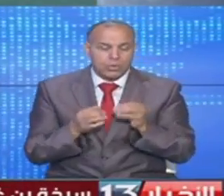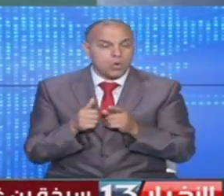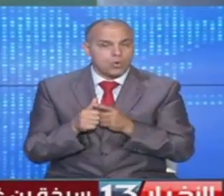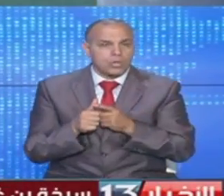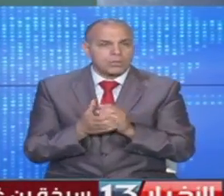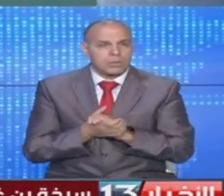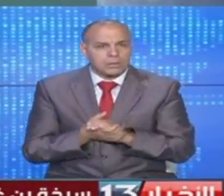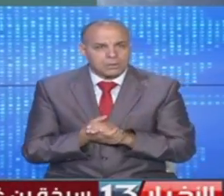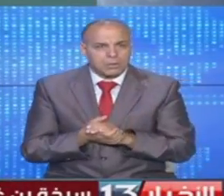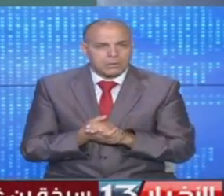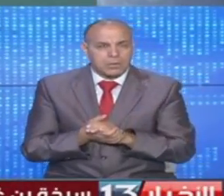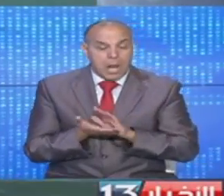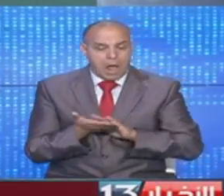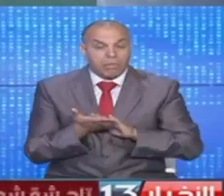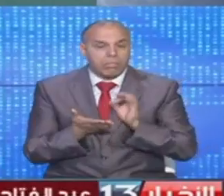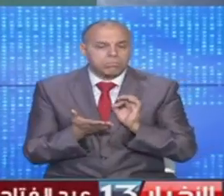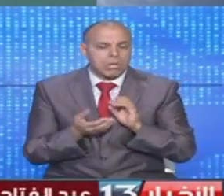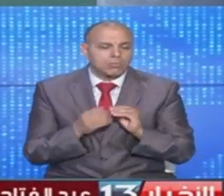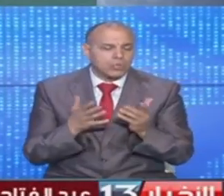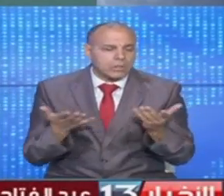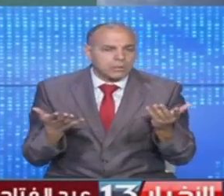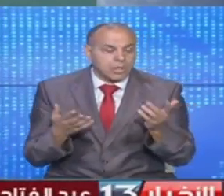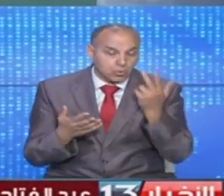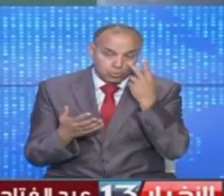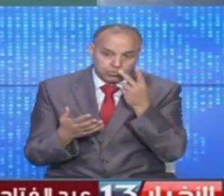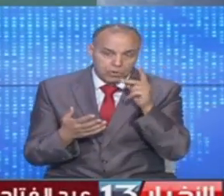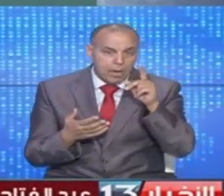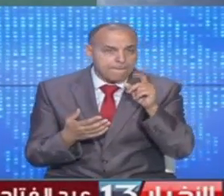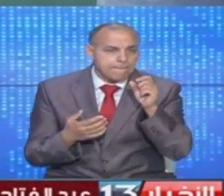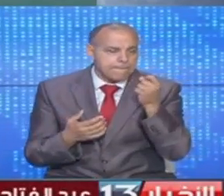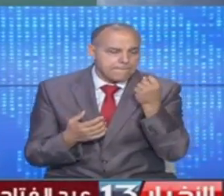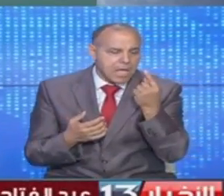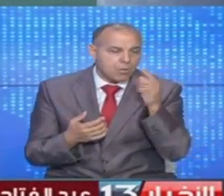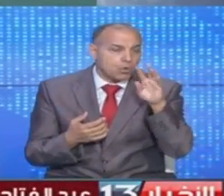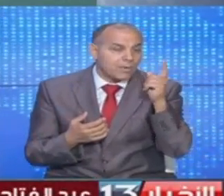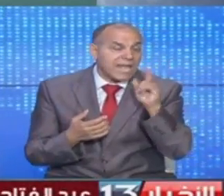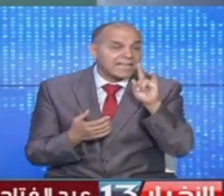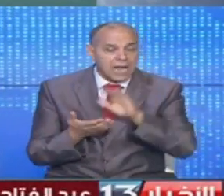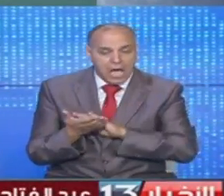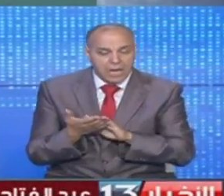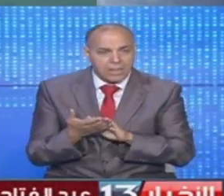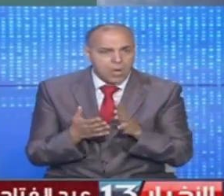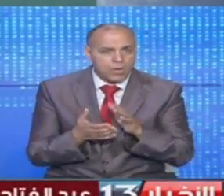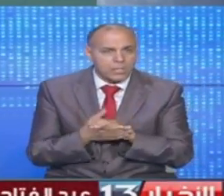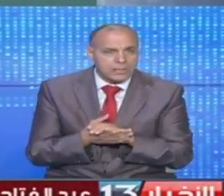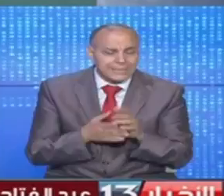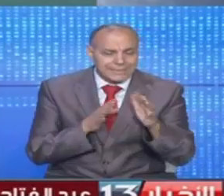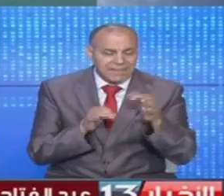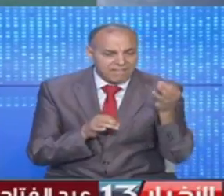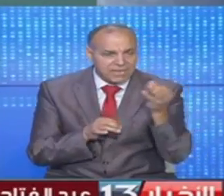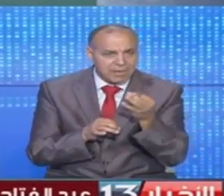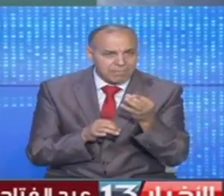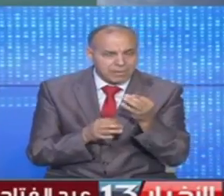الأولية هي أشكال العقاري. احنا كما تشوفوا 142 هكتار هذوما فيهم حوالي